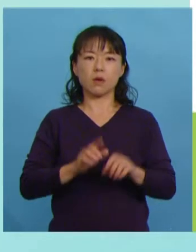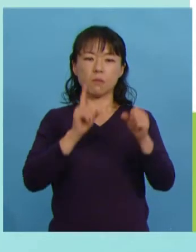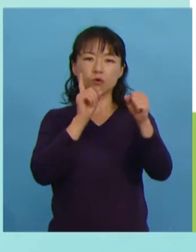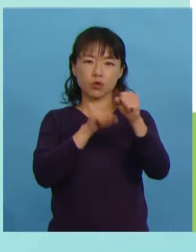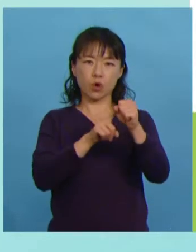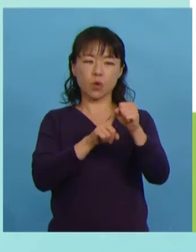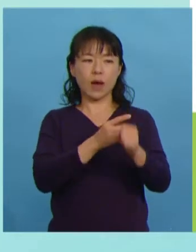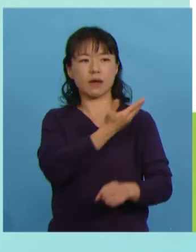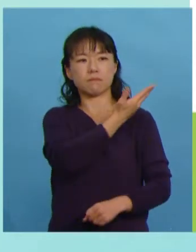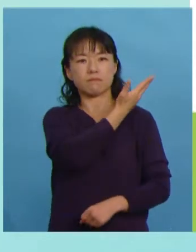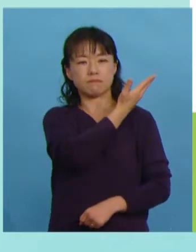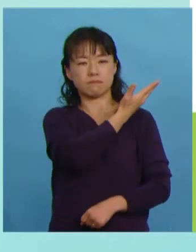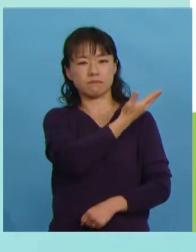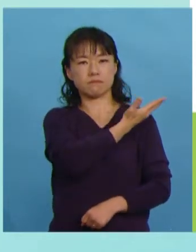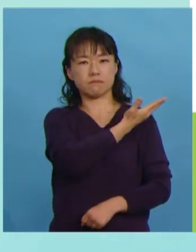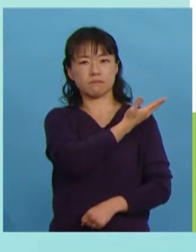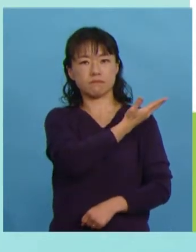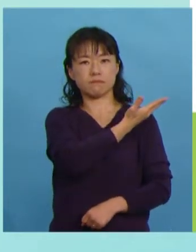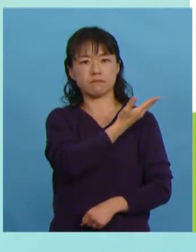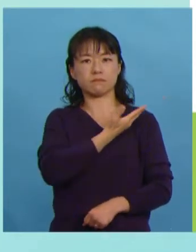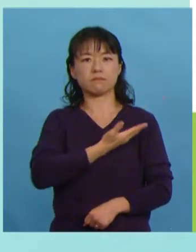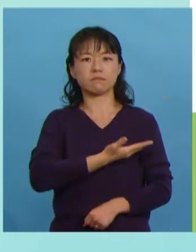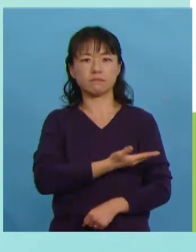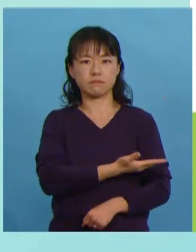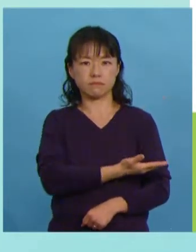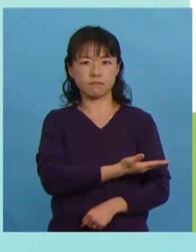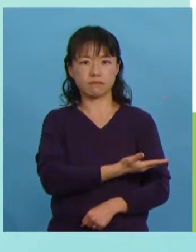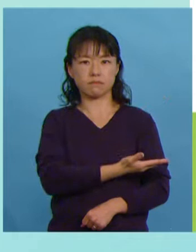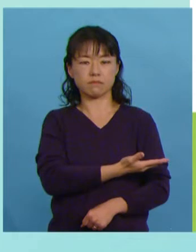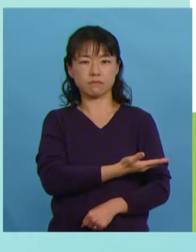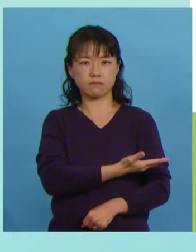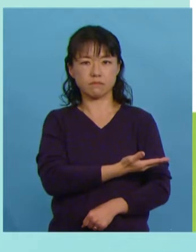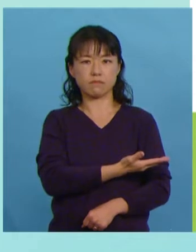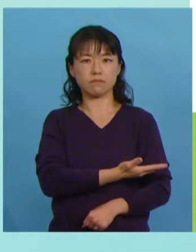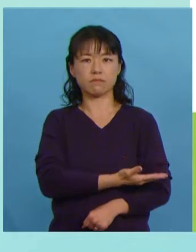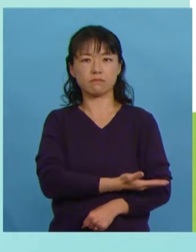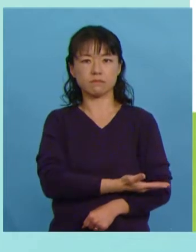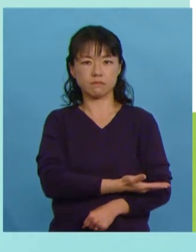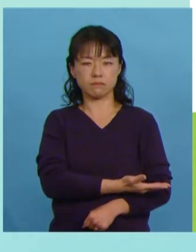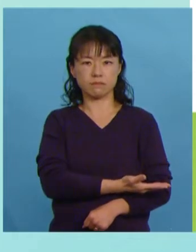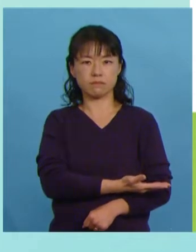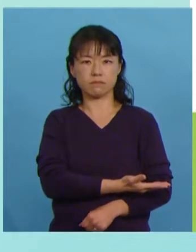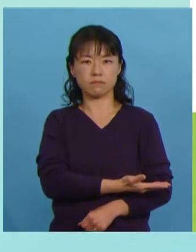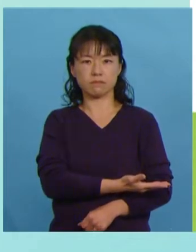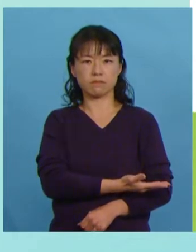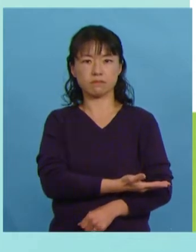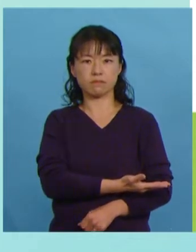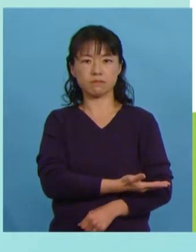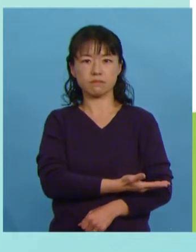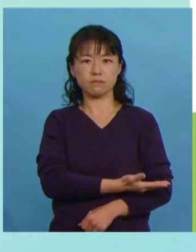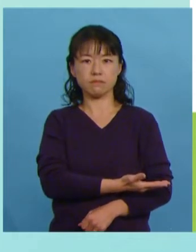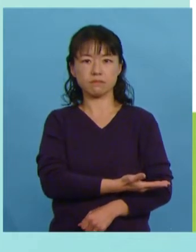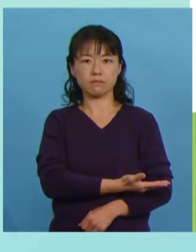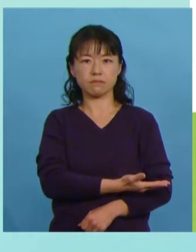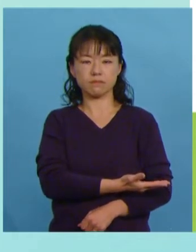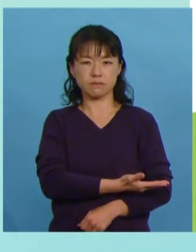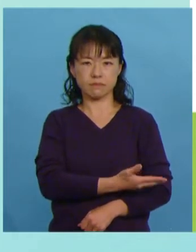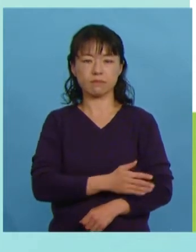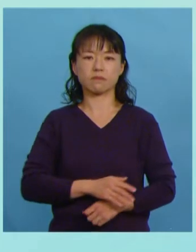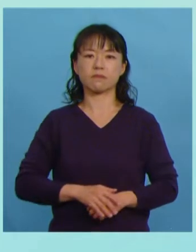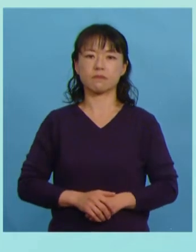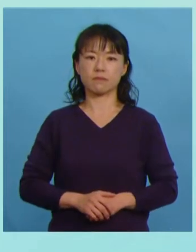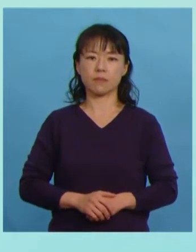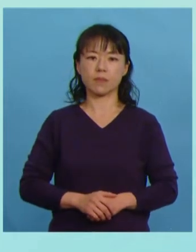みんなで築こう人権の世紀、考えよう相手の気持ち、未来へつなげよう違いを認め合う心です。 は